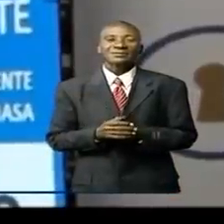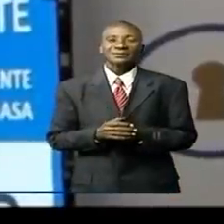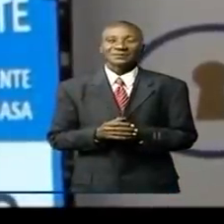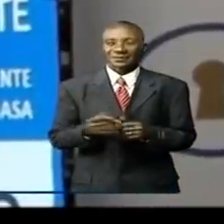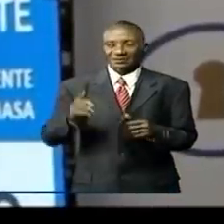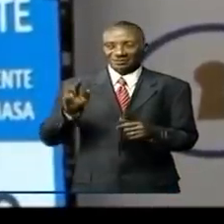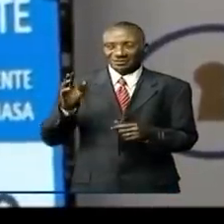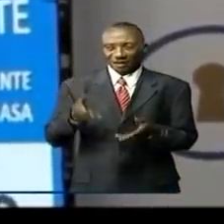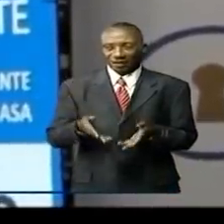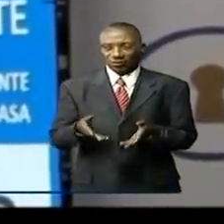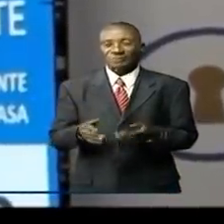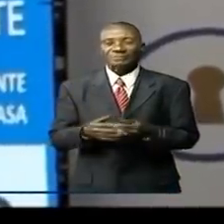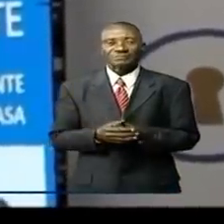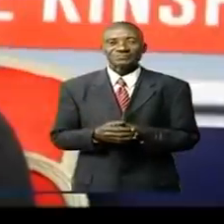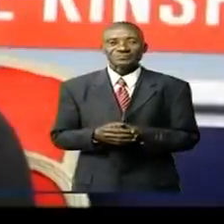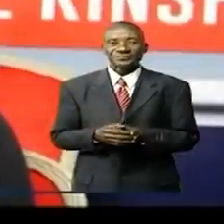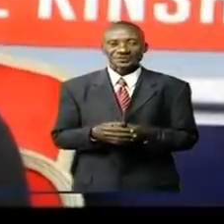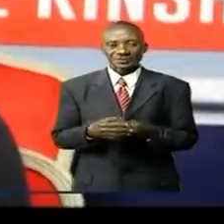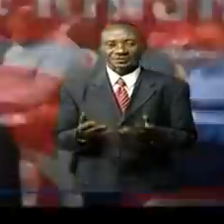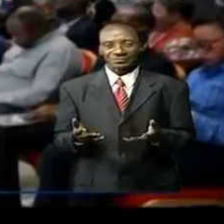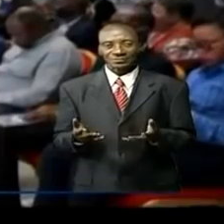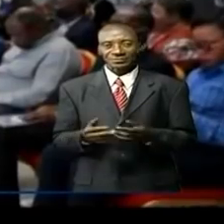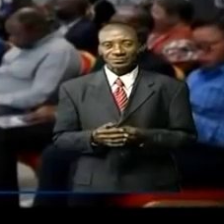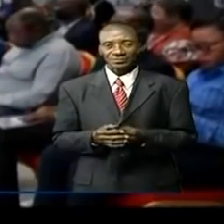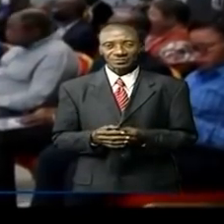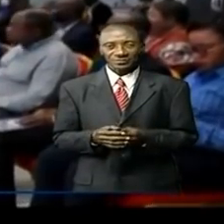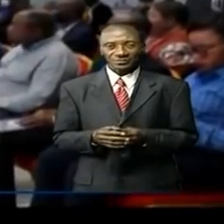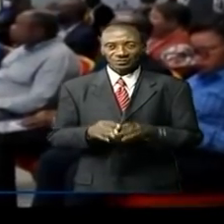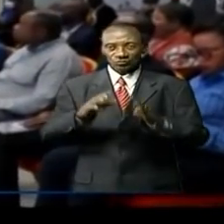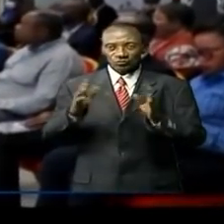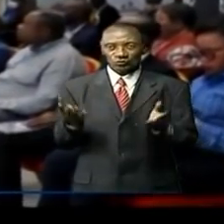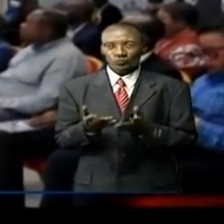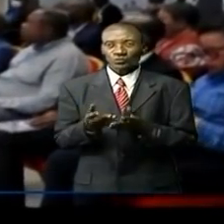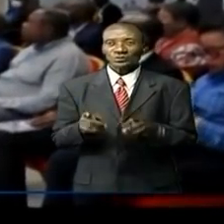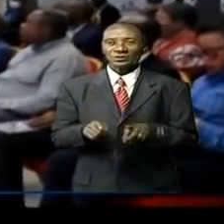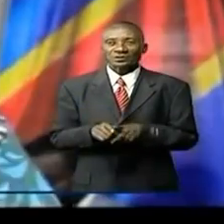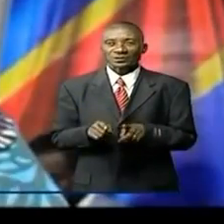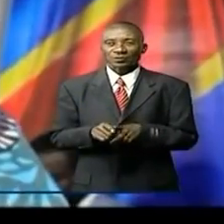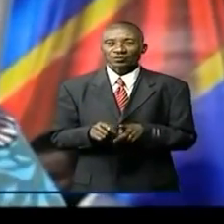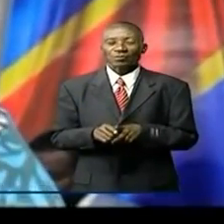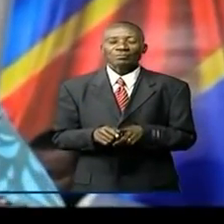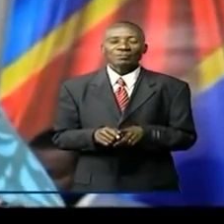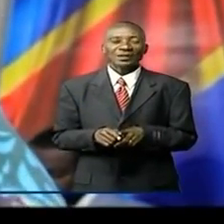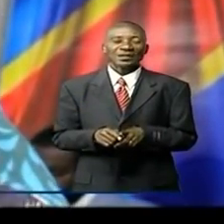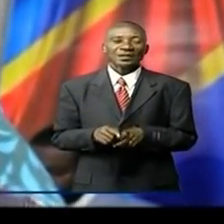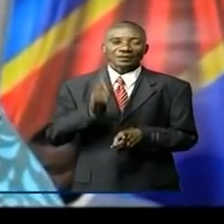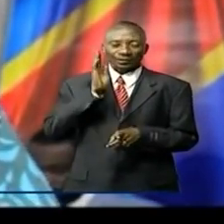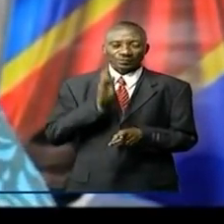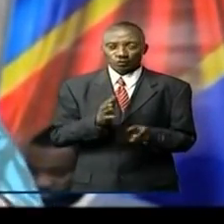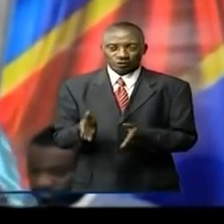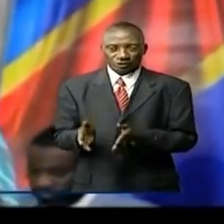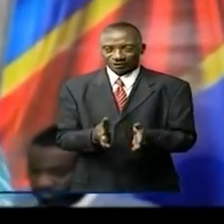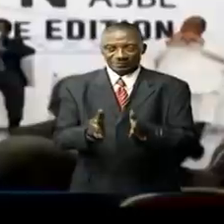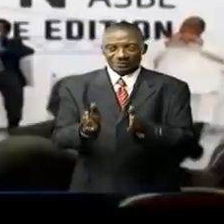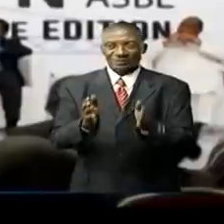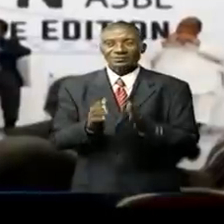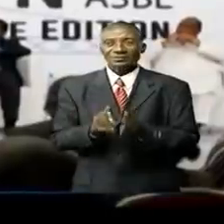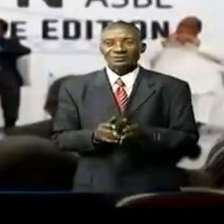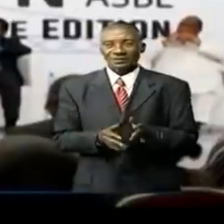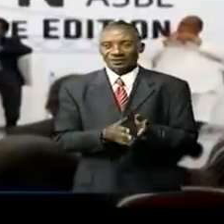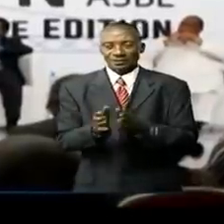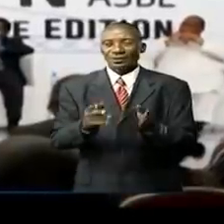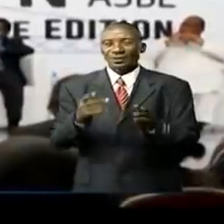2050, tel que prévu dans le schéma d'orientation stratégique de l'agglomération urbaine de Kinshasa en